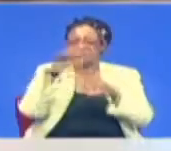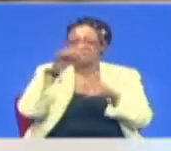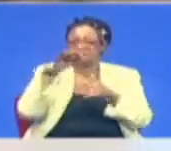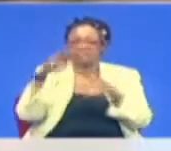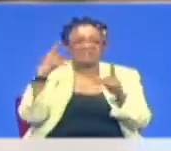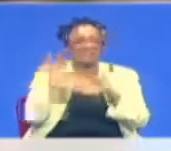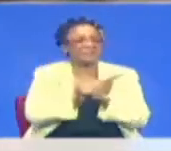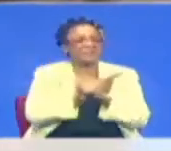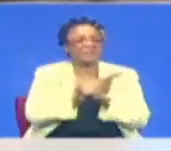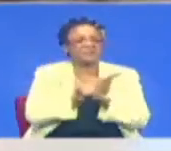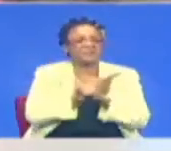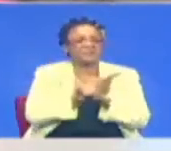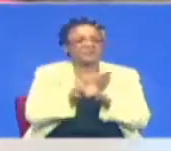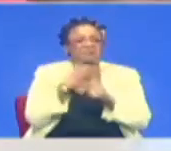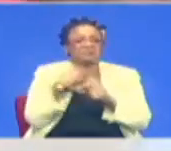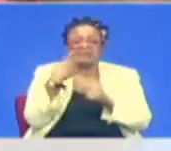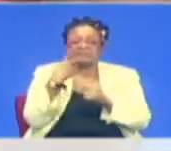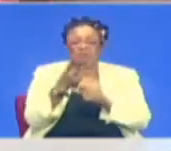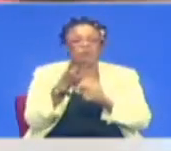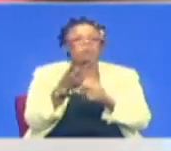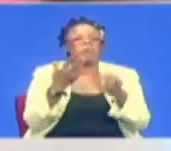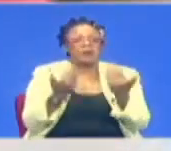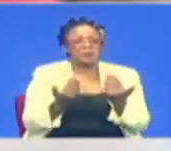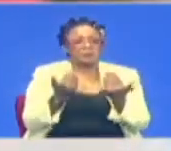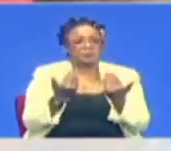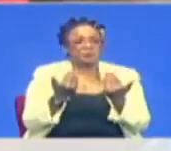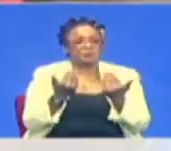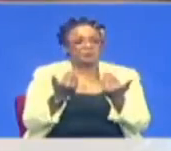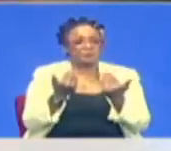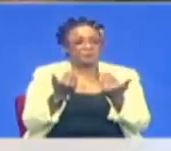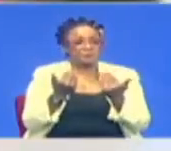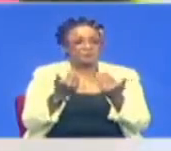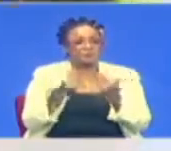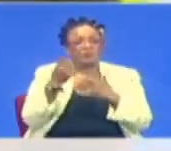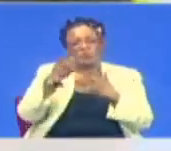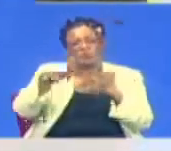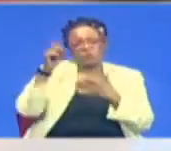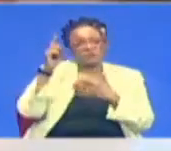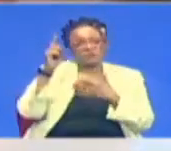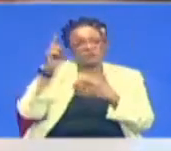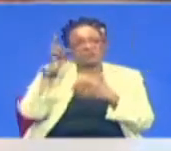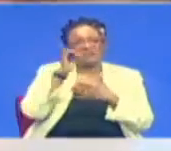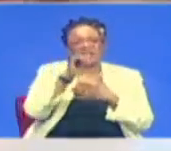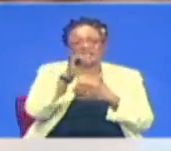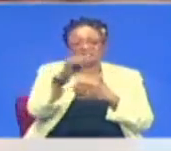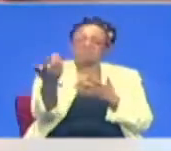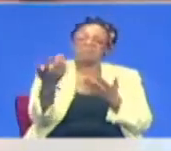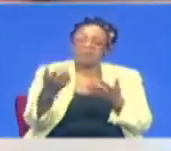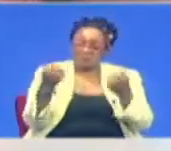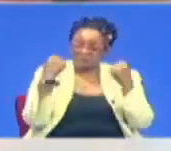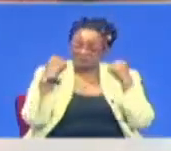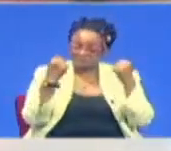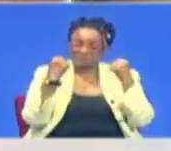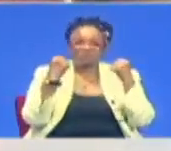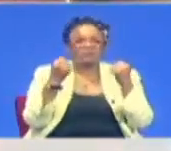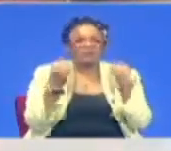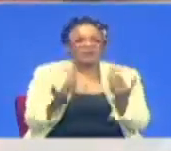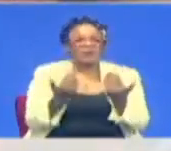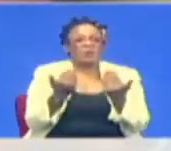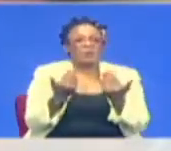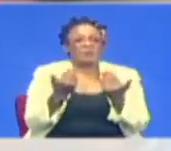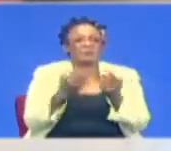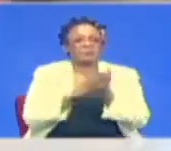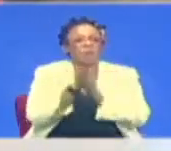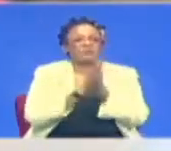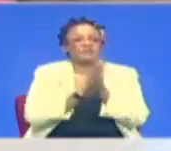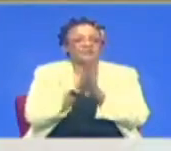niko NSL na wale wako KPL. Kwa hivyo sasa kushinda FC ni morale kwa vijana. Sasa na hiyo inakuwa motivation pia